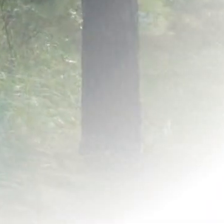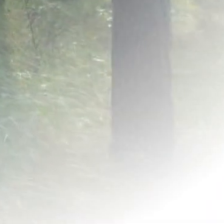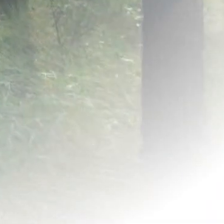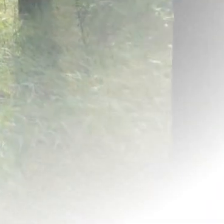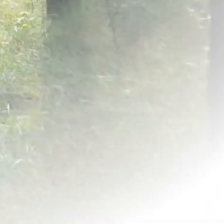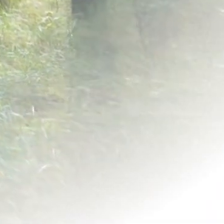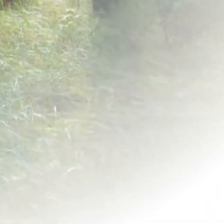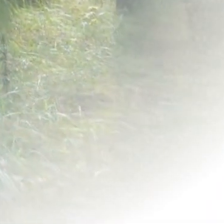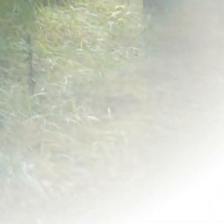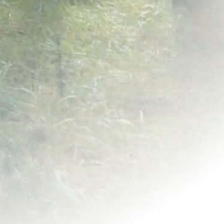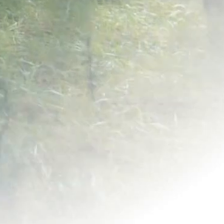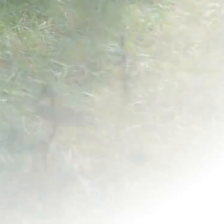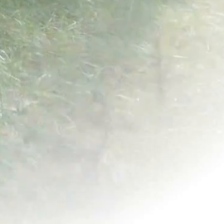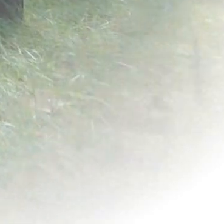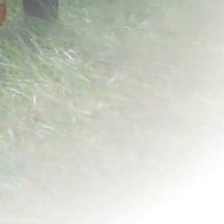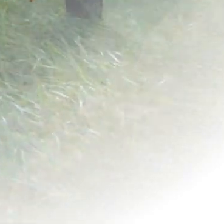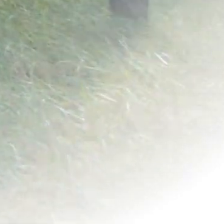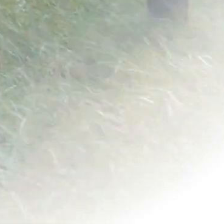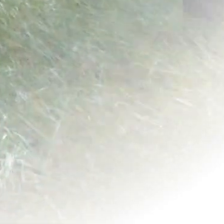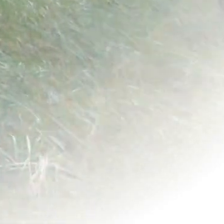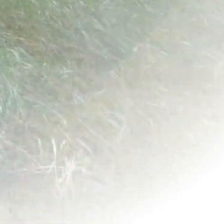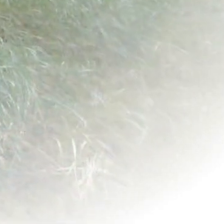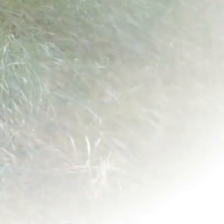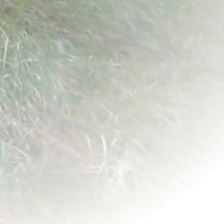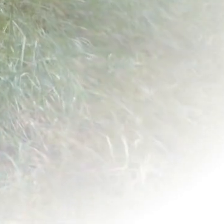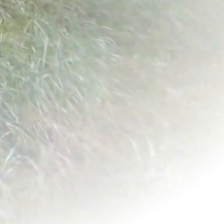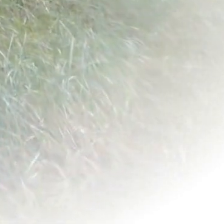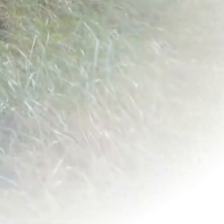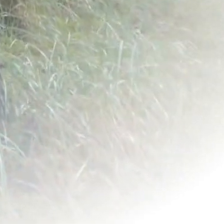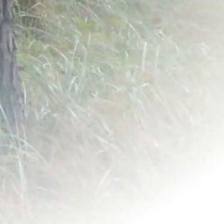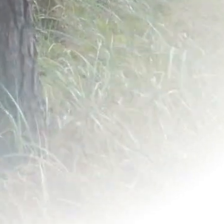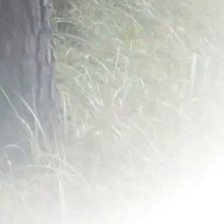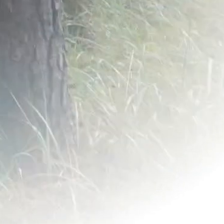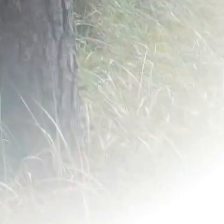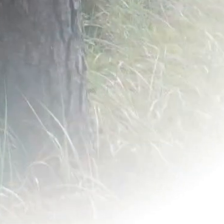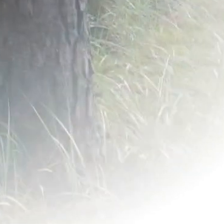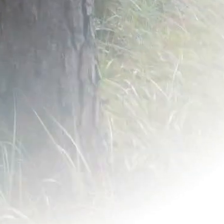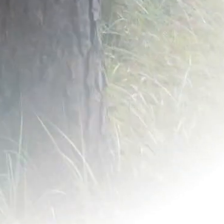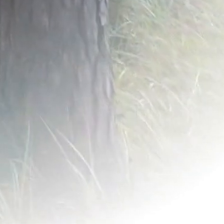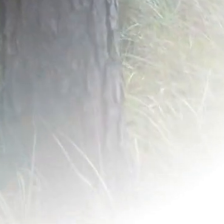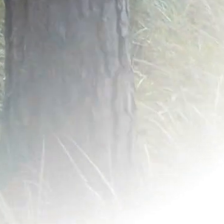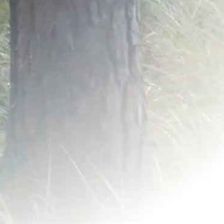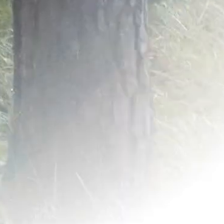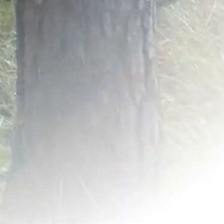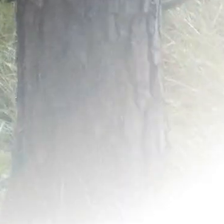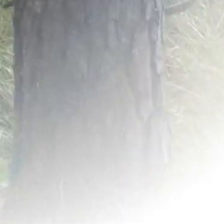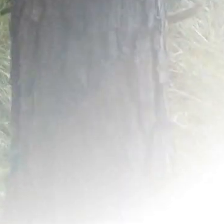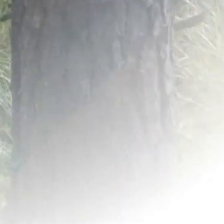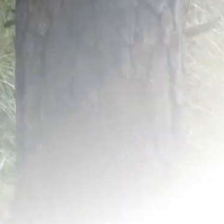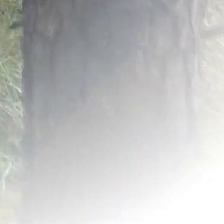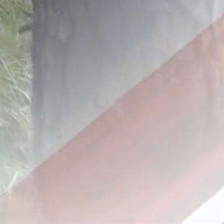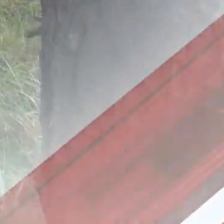Па месяцовым календары стары месяц, а дакладней 16 верасня у 20 гадзін 36 хвілін